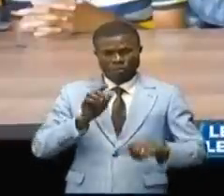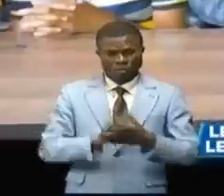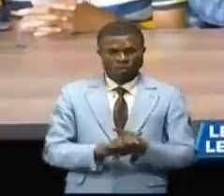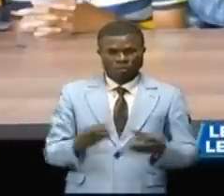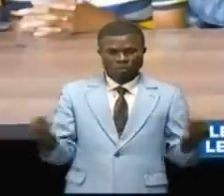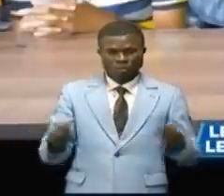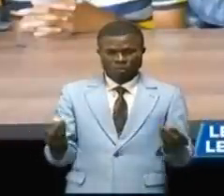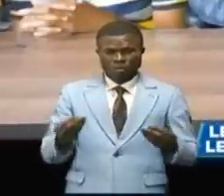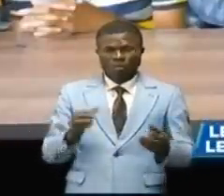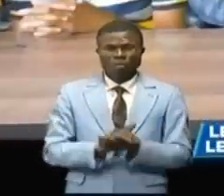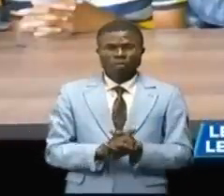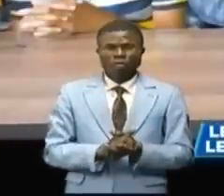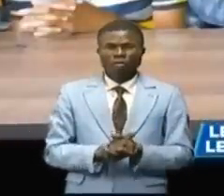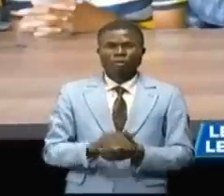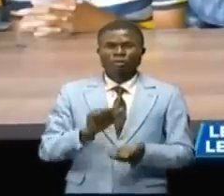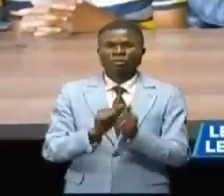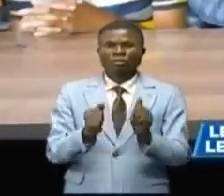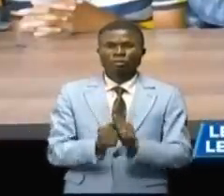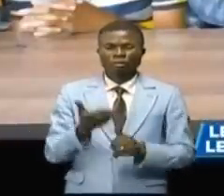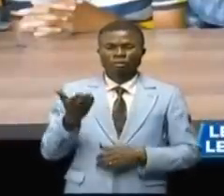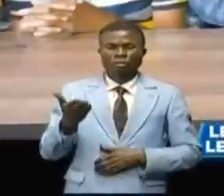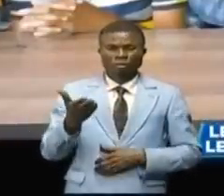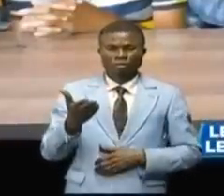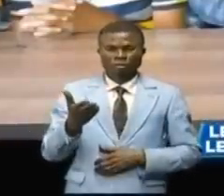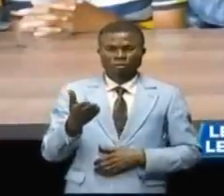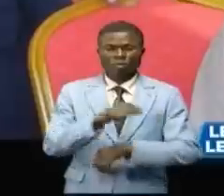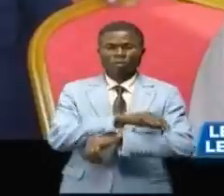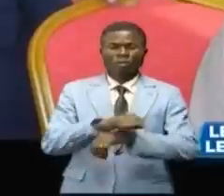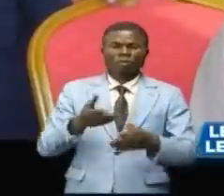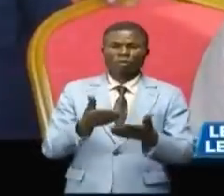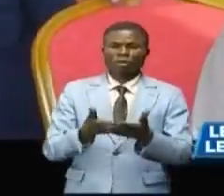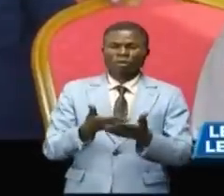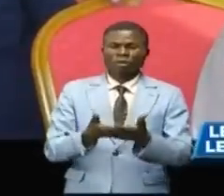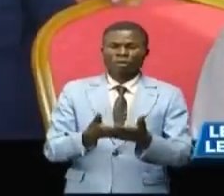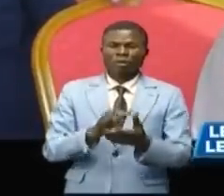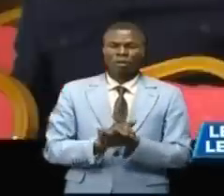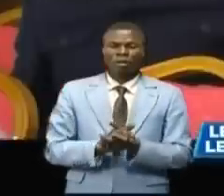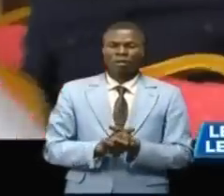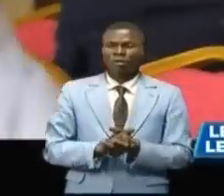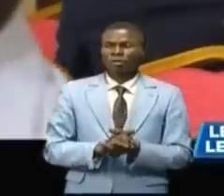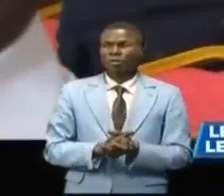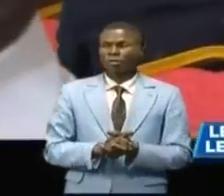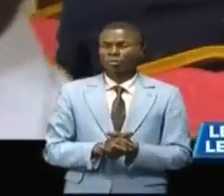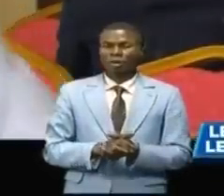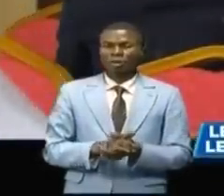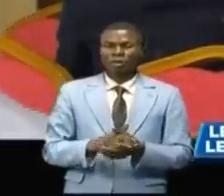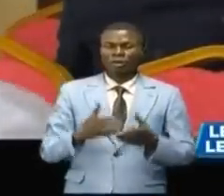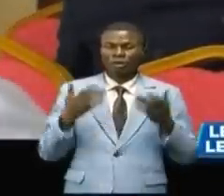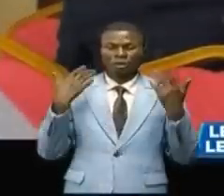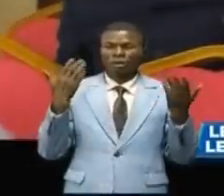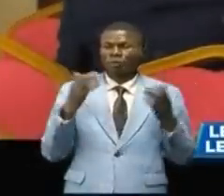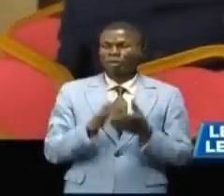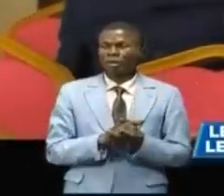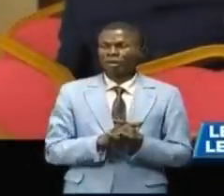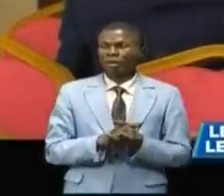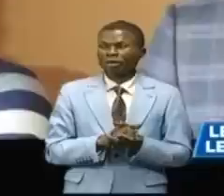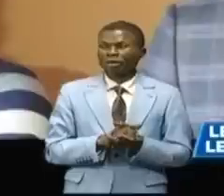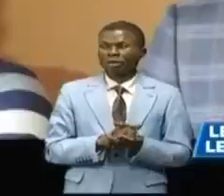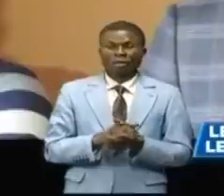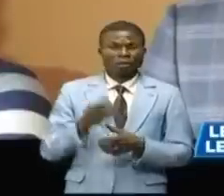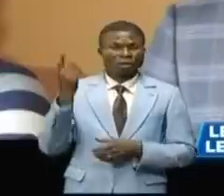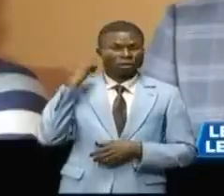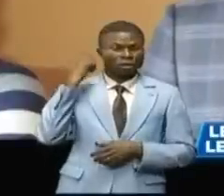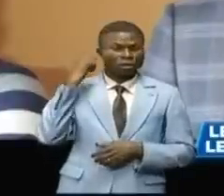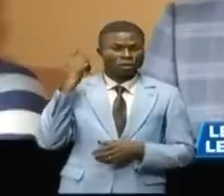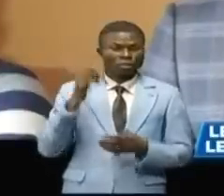derniers réclament leur prime dite prime de la plus-value non payée, contrairement à la décision prise lors de derniers échanges avec